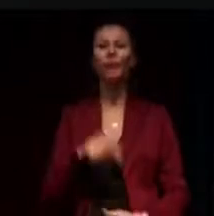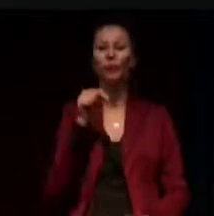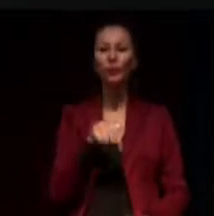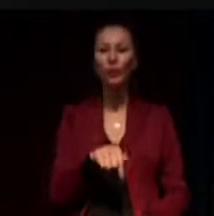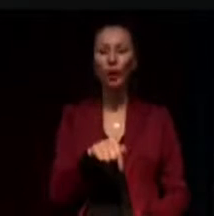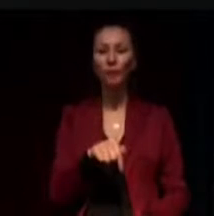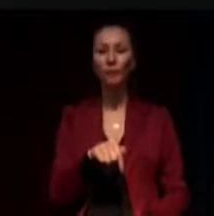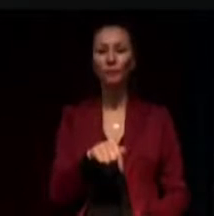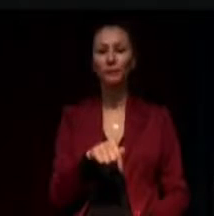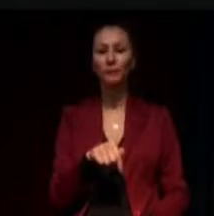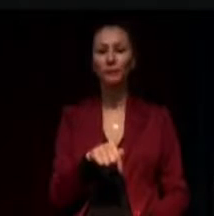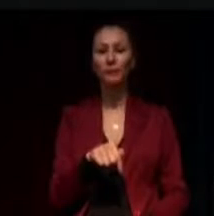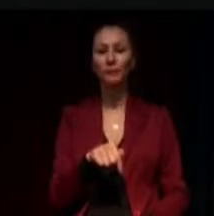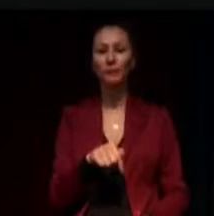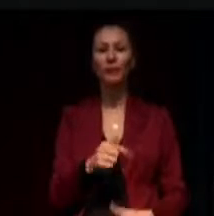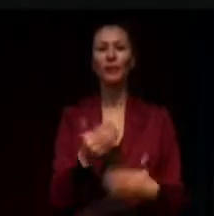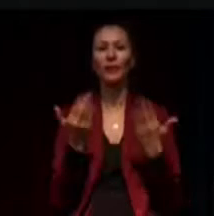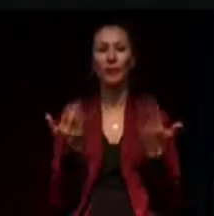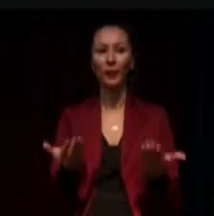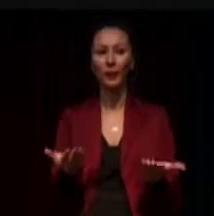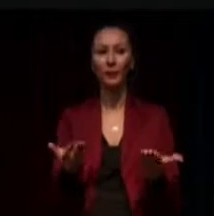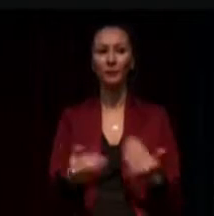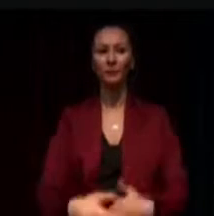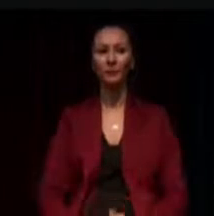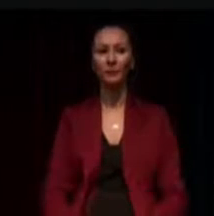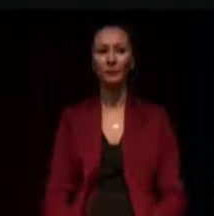burada tabii